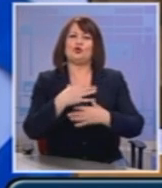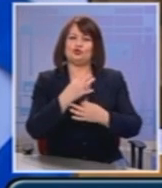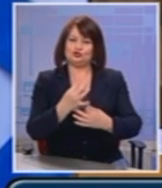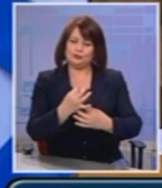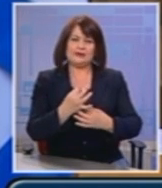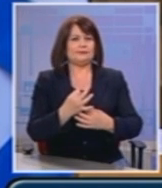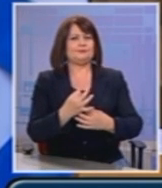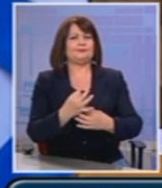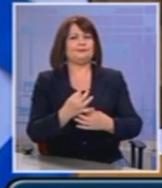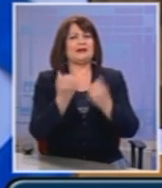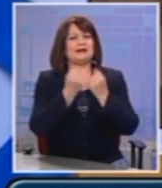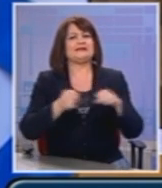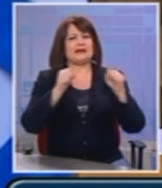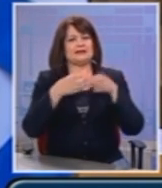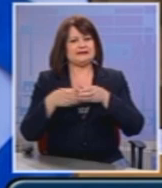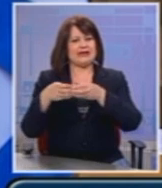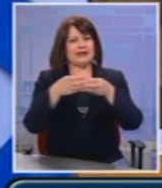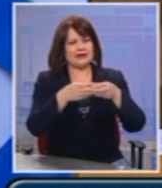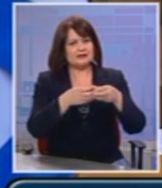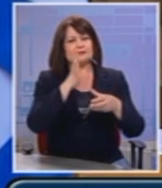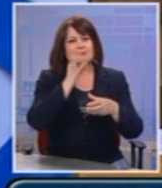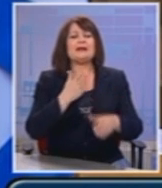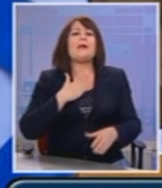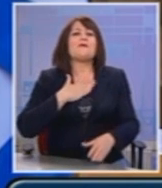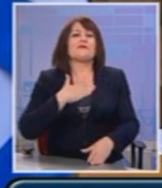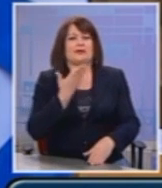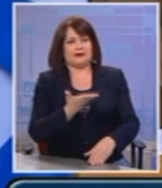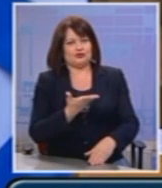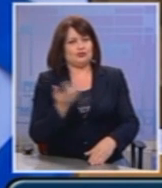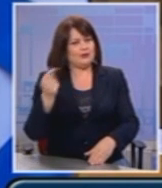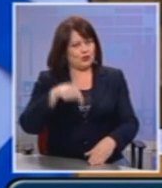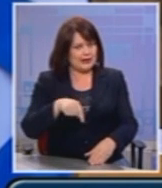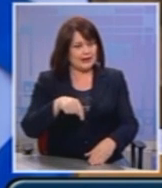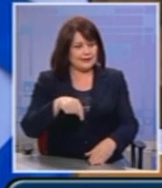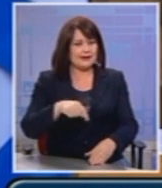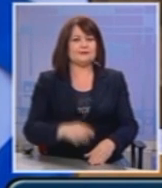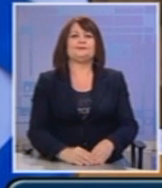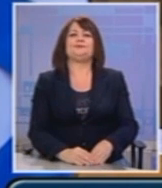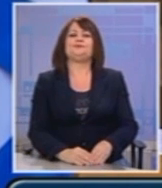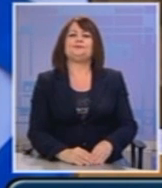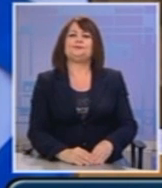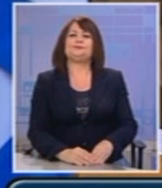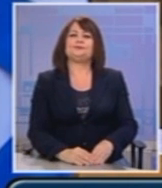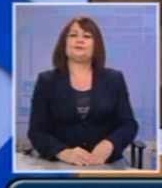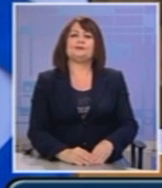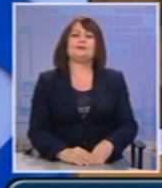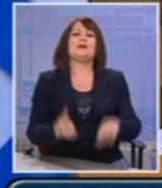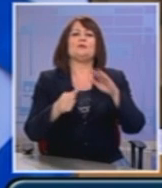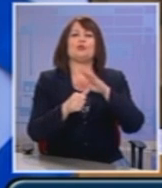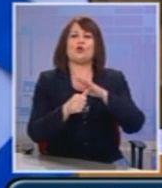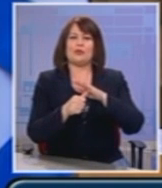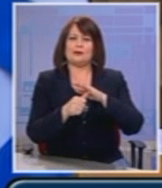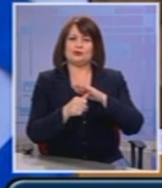των ανεξαρτήτων αρχών που πραγματικά ευχαριστούμε για την παρουσία τους είναι παρόν ο πρόεδρος